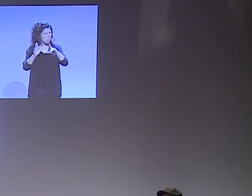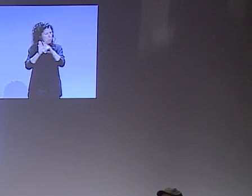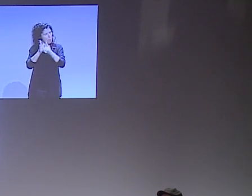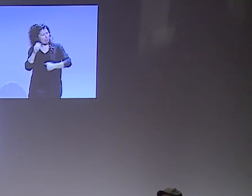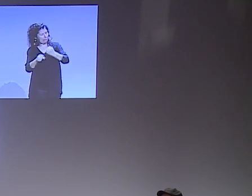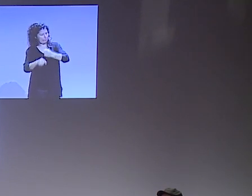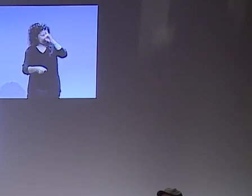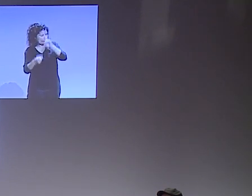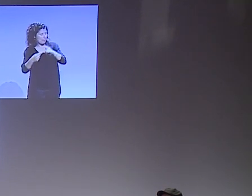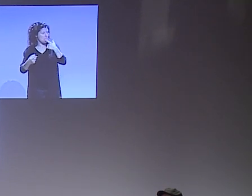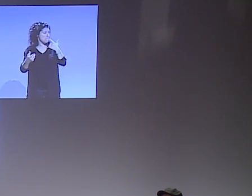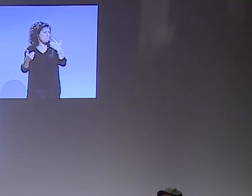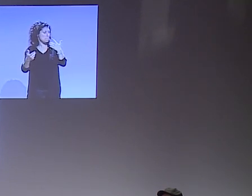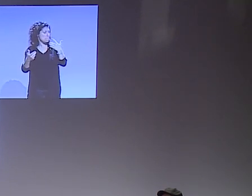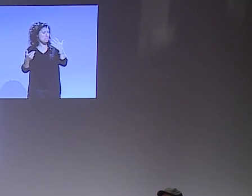en réaction